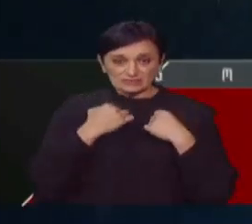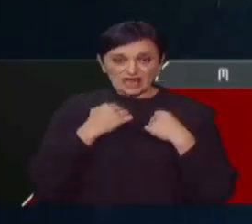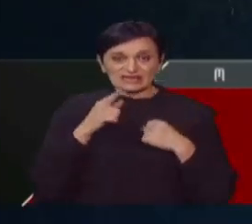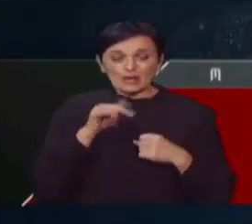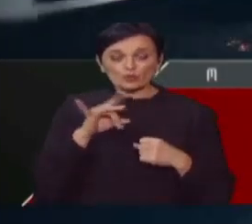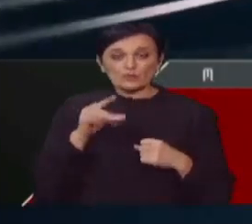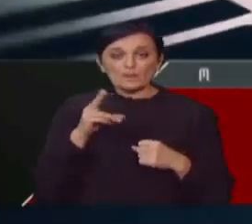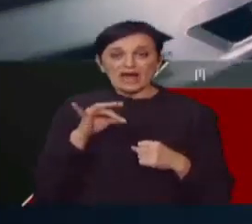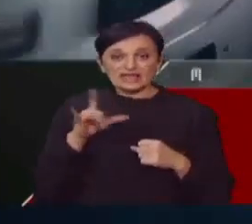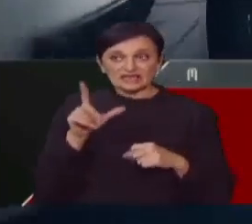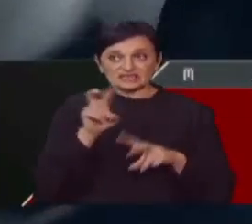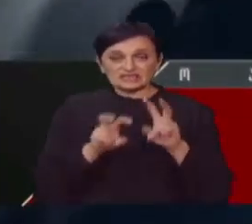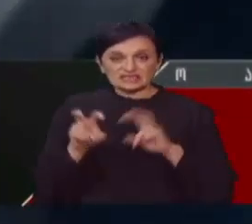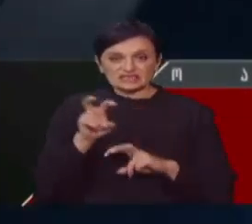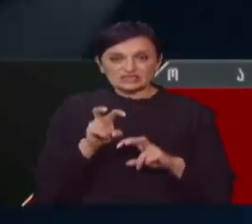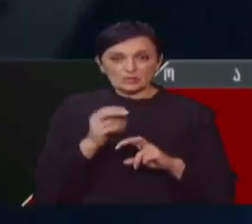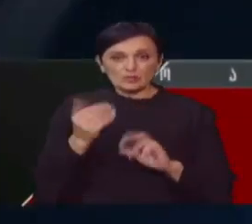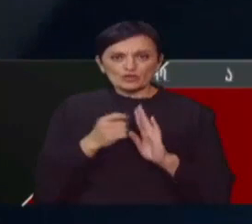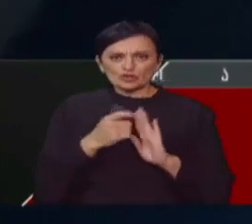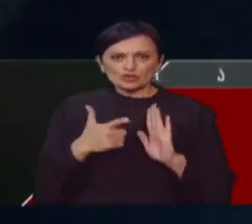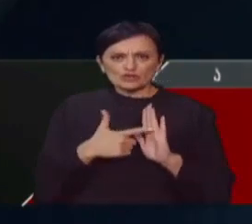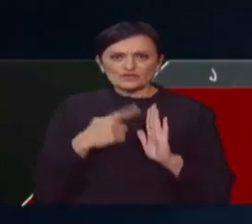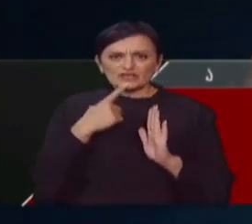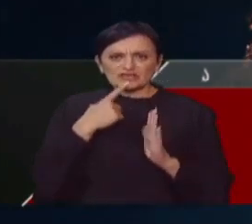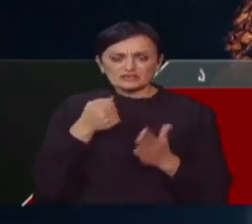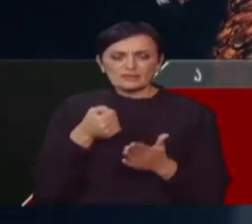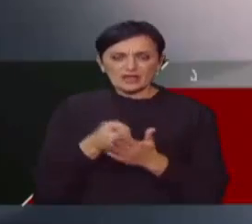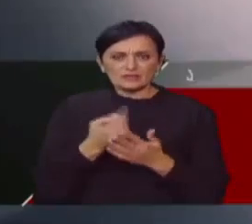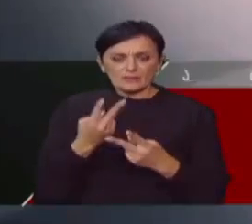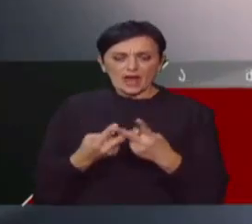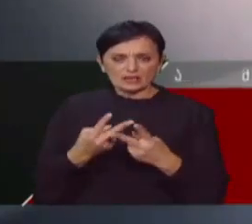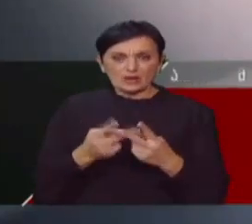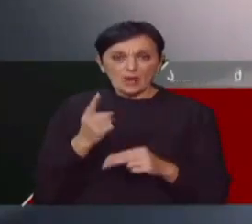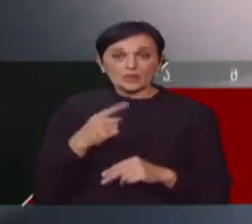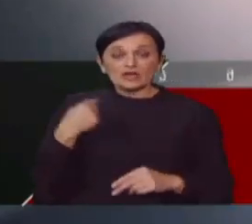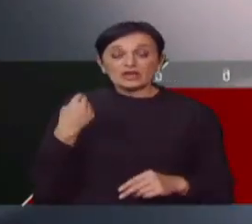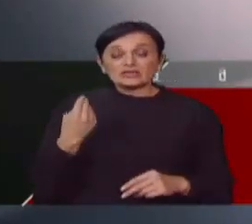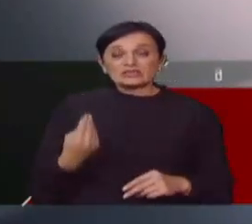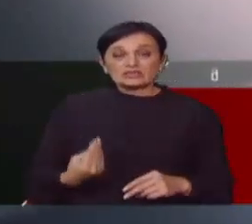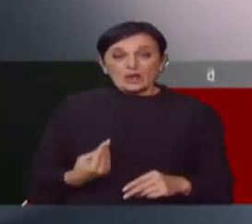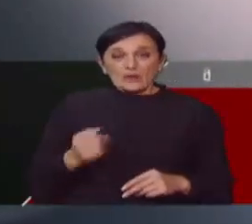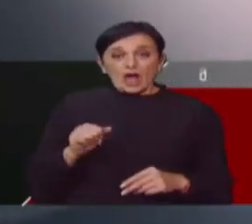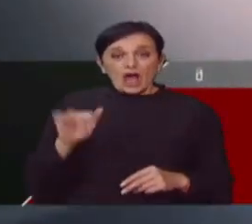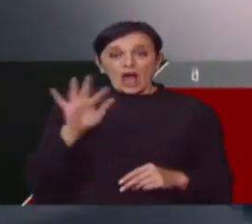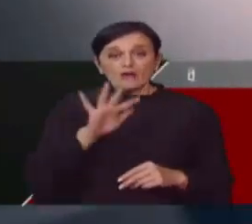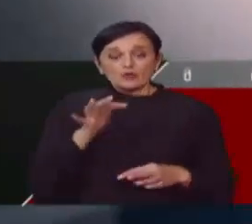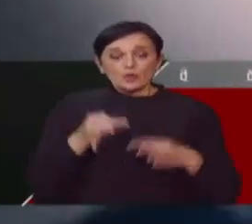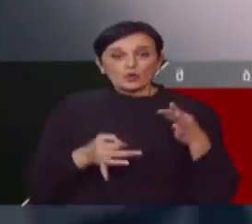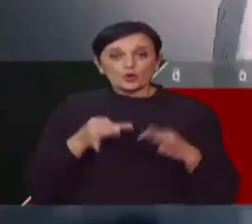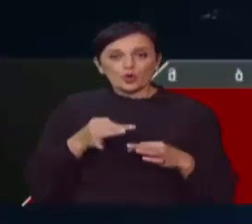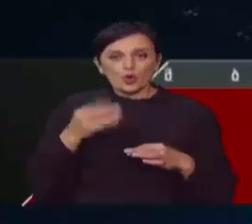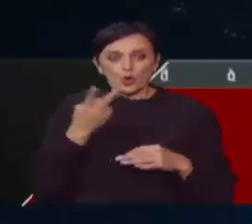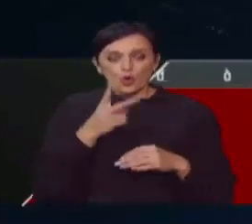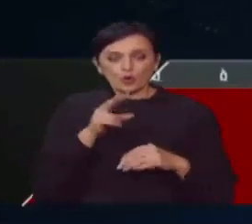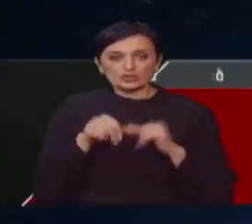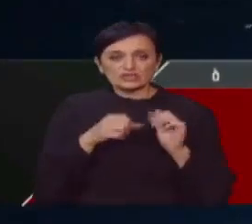თეიმურაზ პატარიძე კი იძებნებიან. მათ 17 წლამდე პატიმრობა ემუქრებათ. სტრასბურგის ადამიანის უფლებათა ევროპულმა სასამართლომ